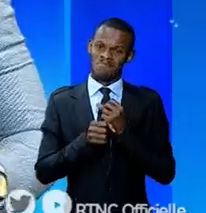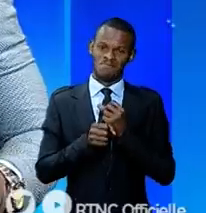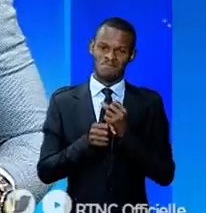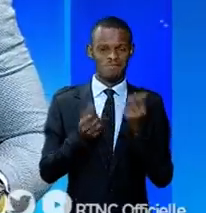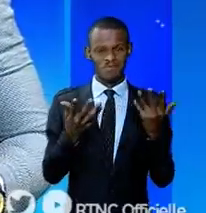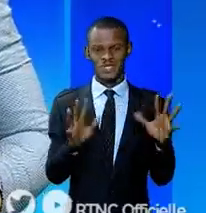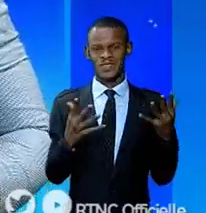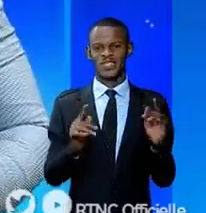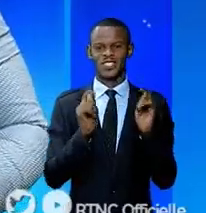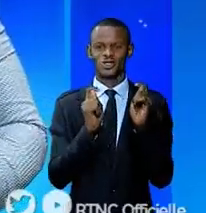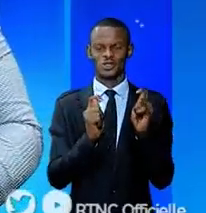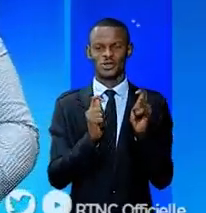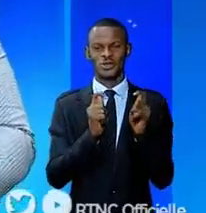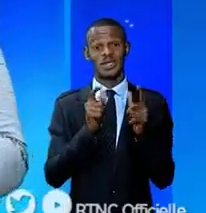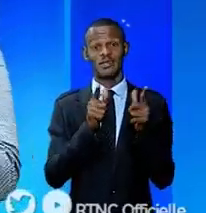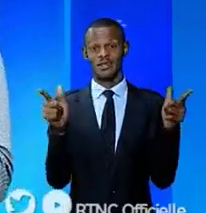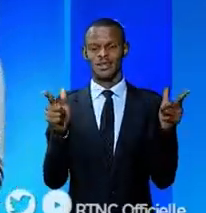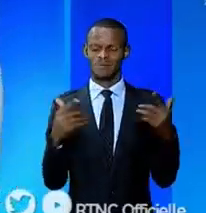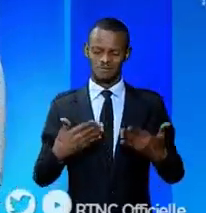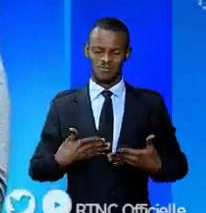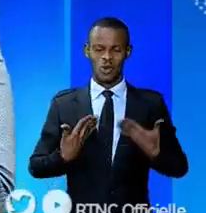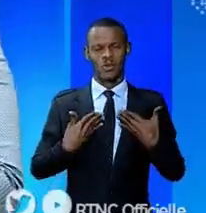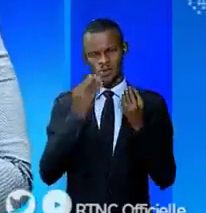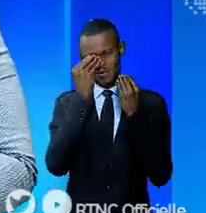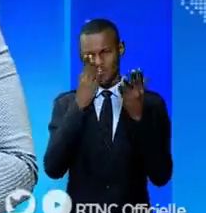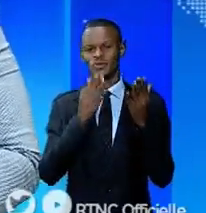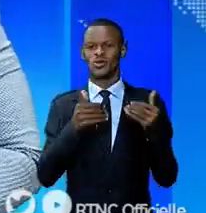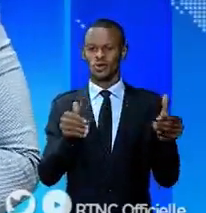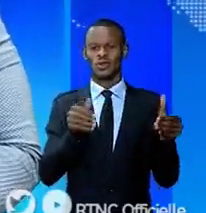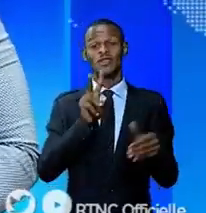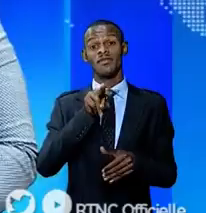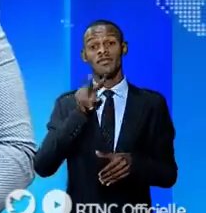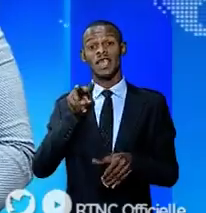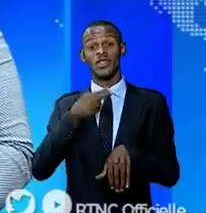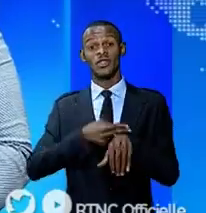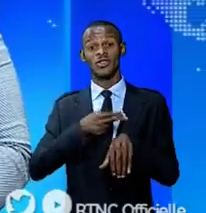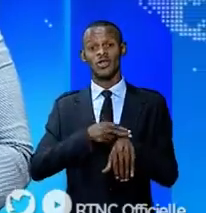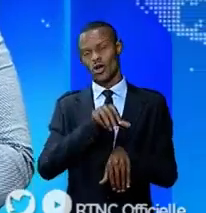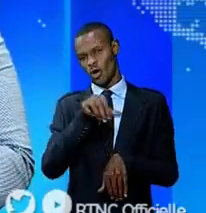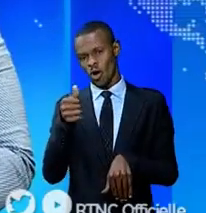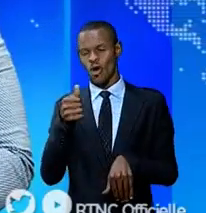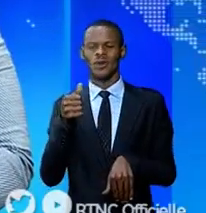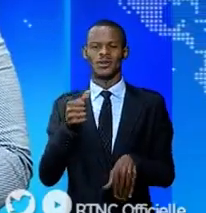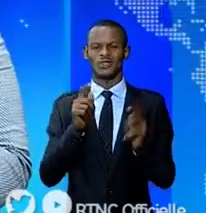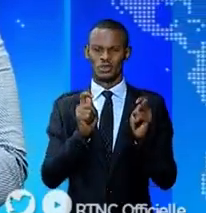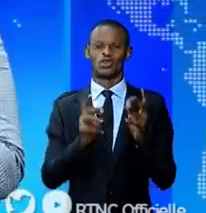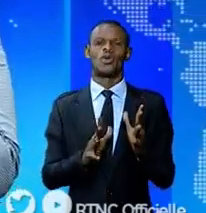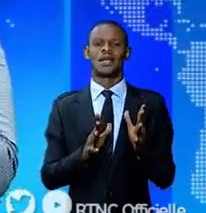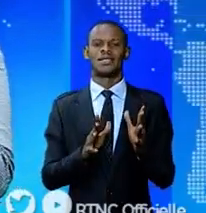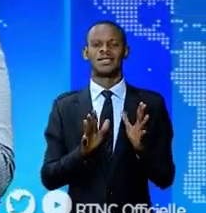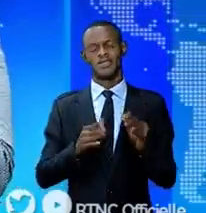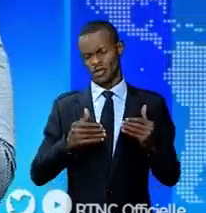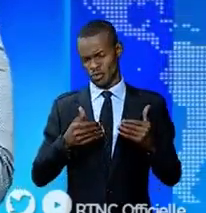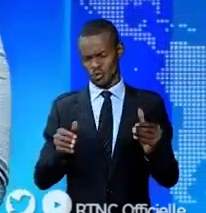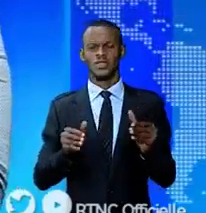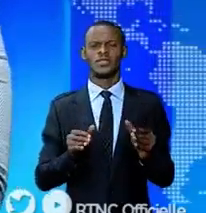édition magazine. C'était un réel plaisir de vous informer. Lucie, la Vichy Senda va reprendre le relais à 22h avec une nouvelle session d'information.